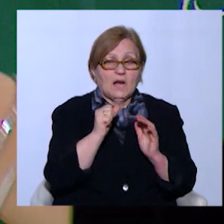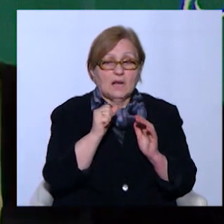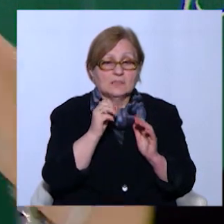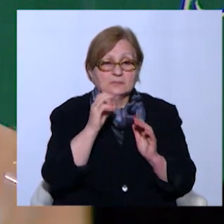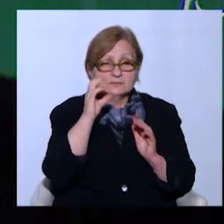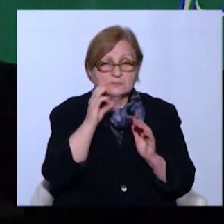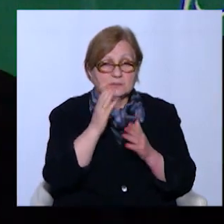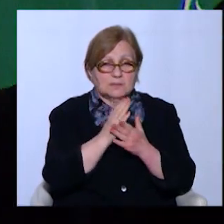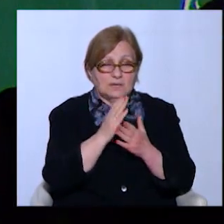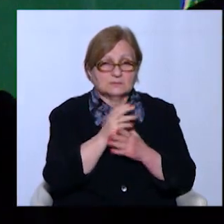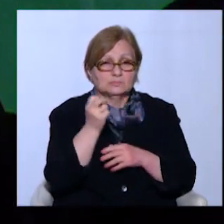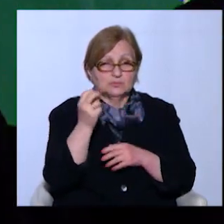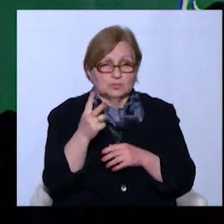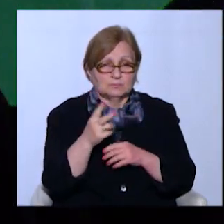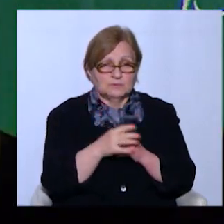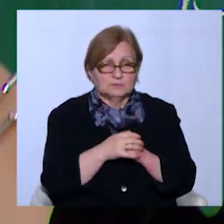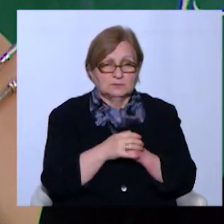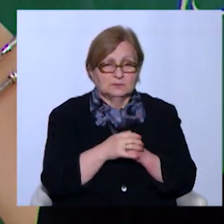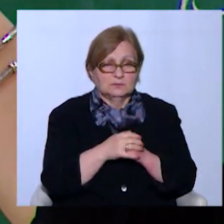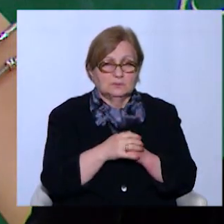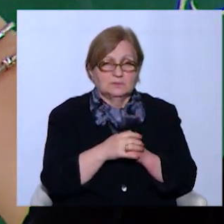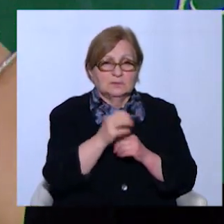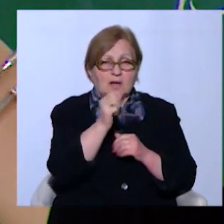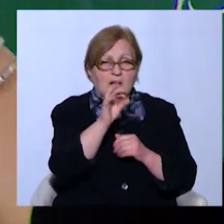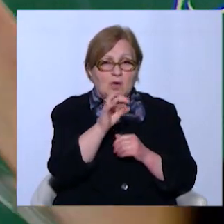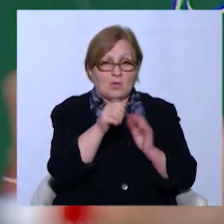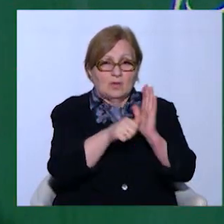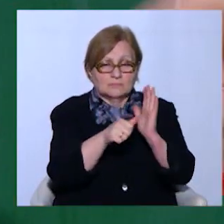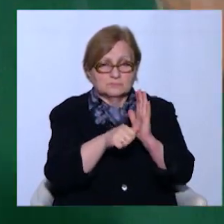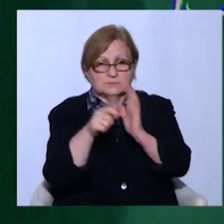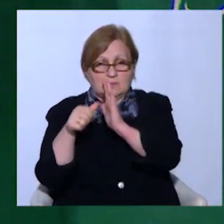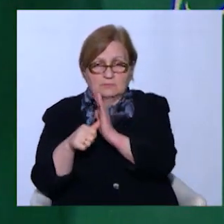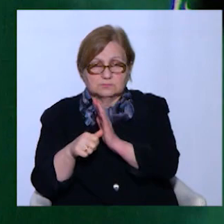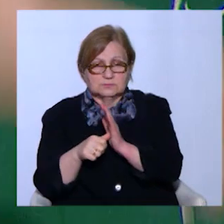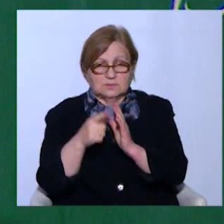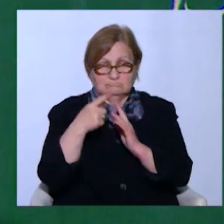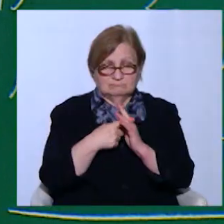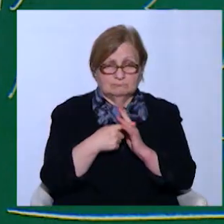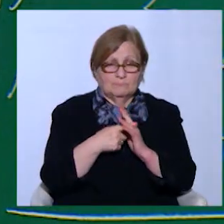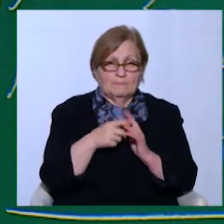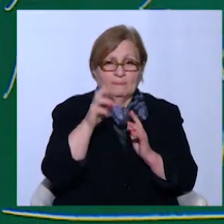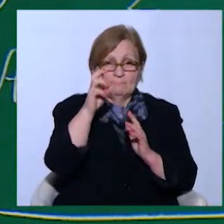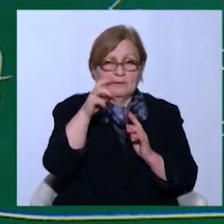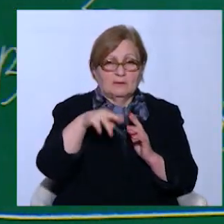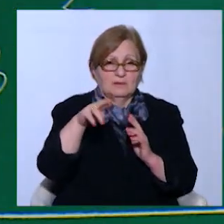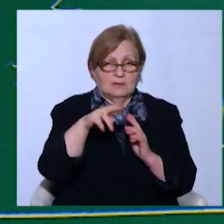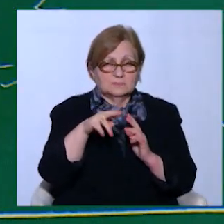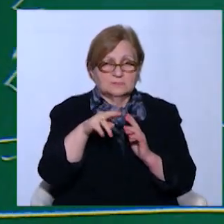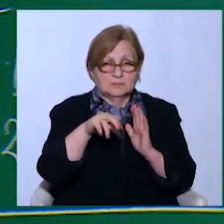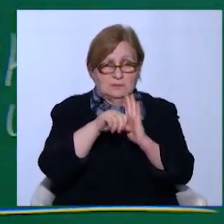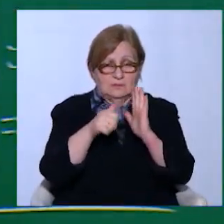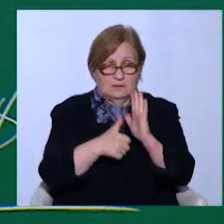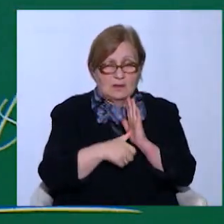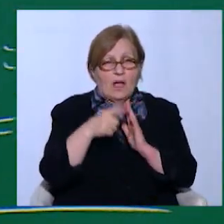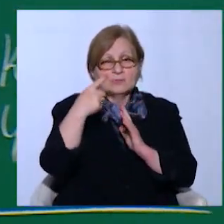გადაკვეთის წერტილი შუაზე გაიყო. ესე იგი AO არის 6, OC-ც არის 6. BD არის